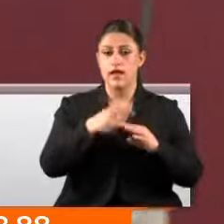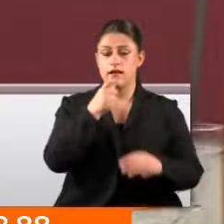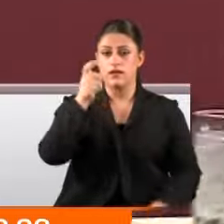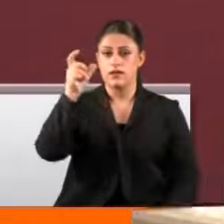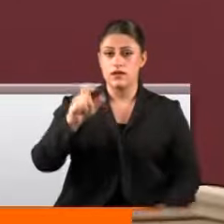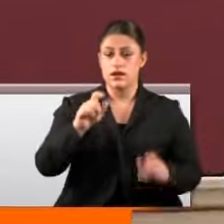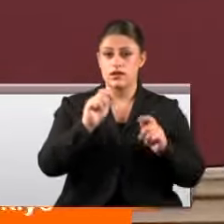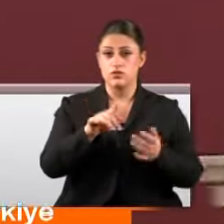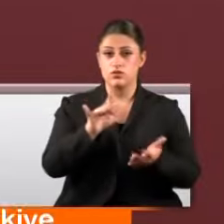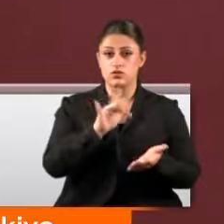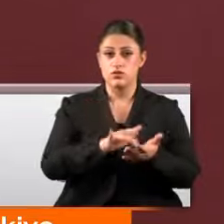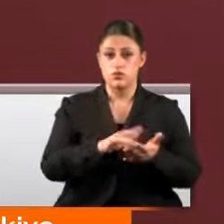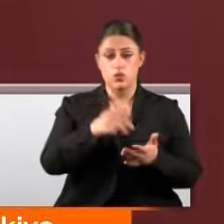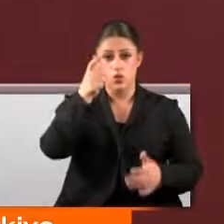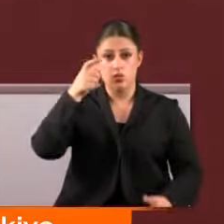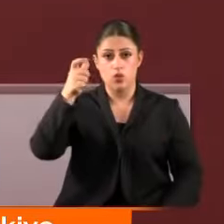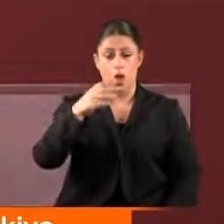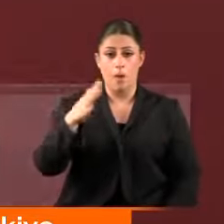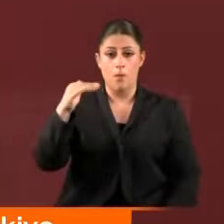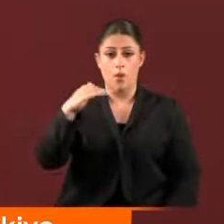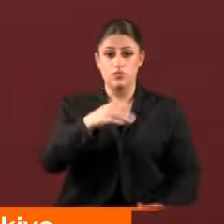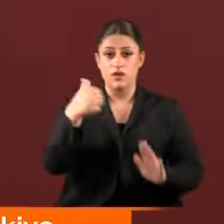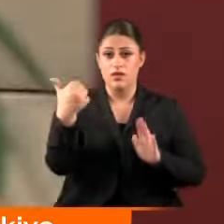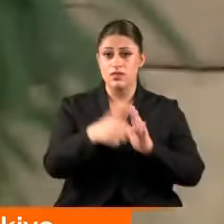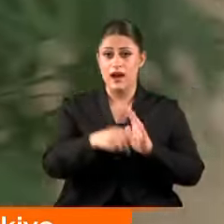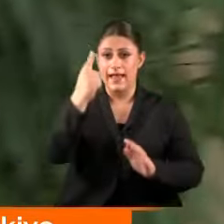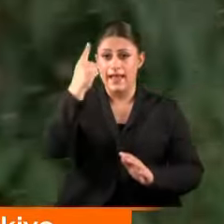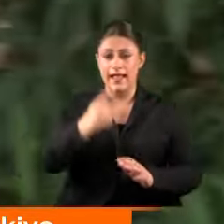Türkiye'de borsa tarihindeki ilk hapis cezası olarak kayıtlara geçti